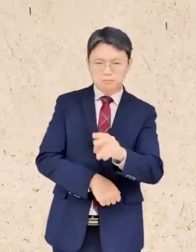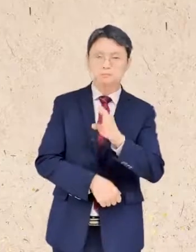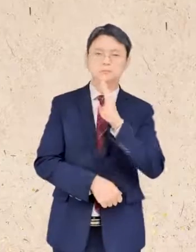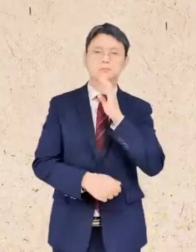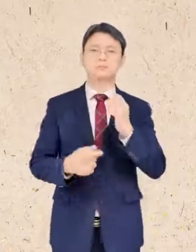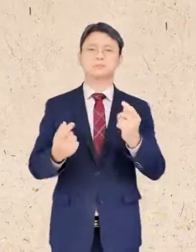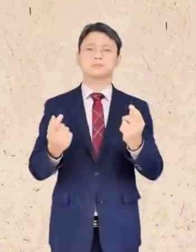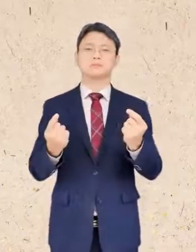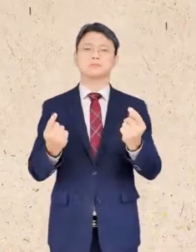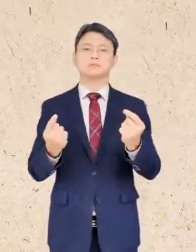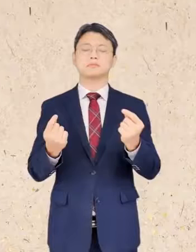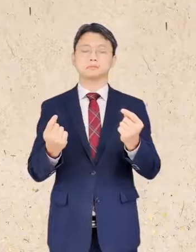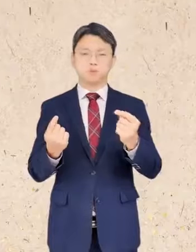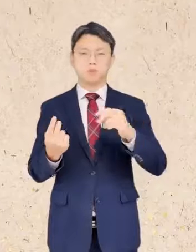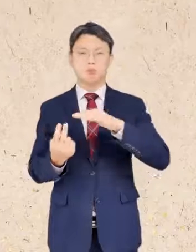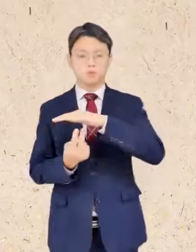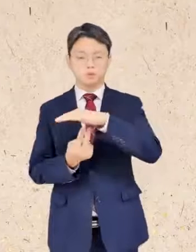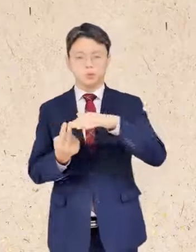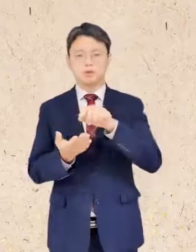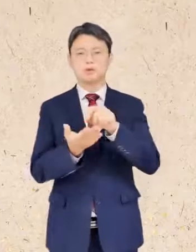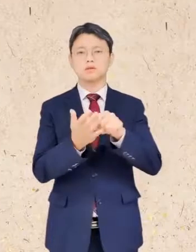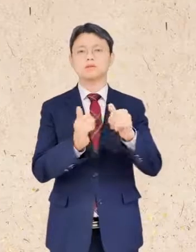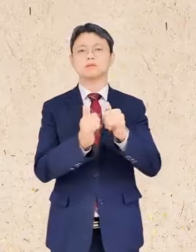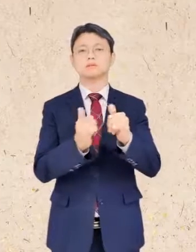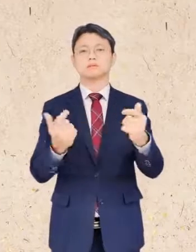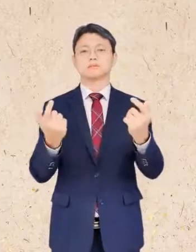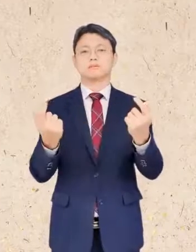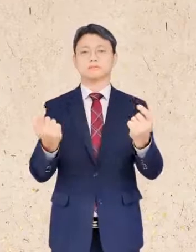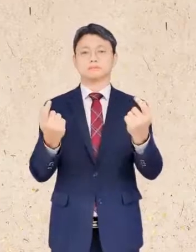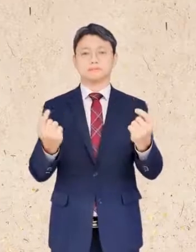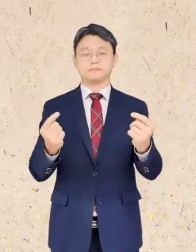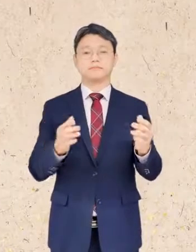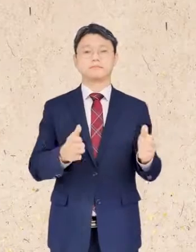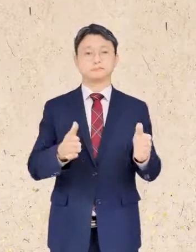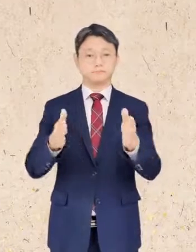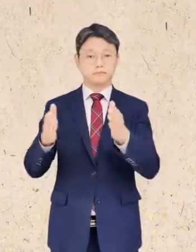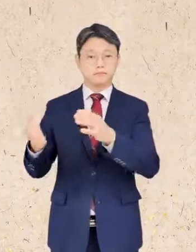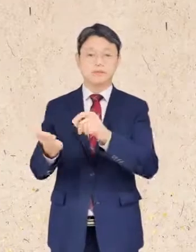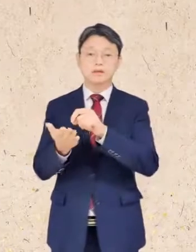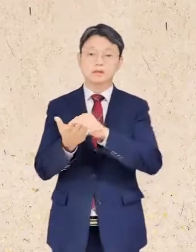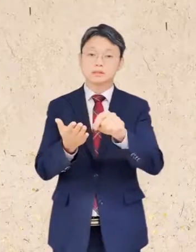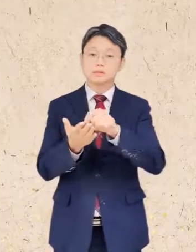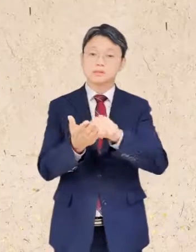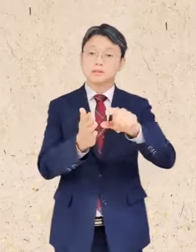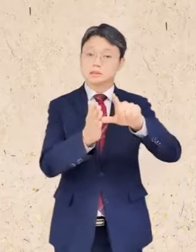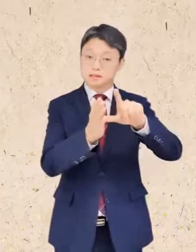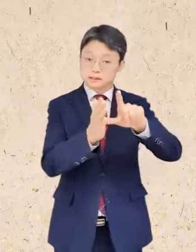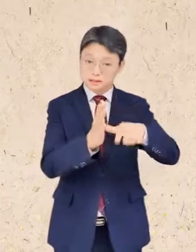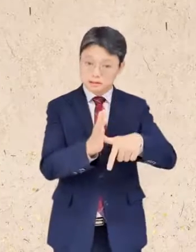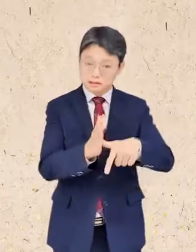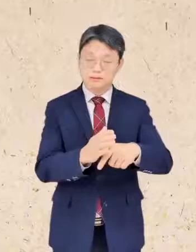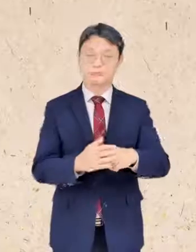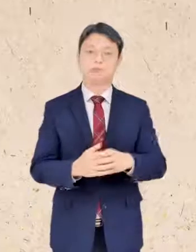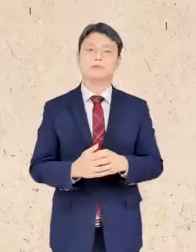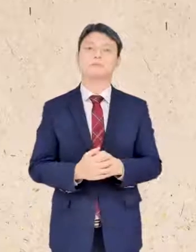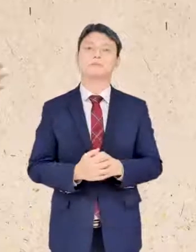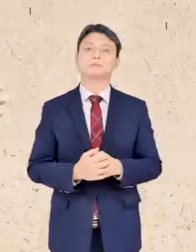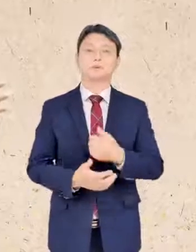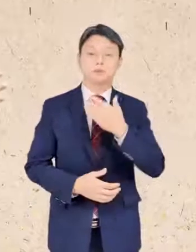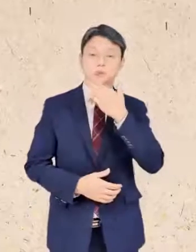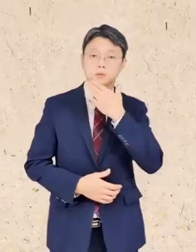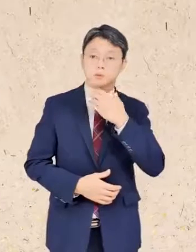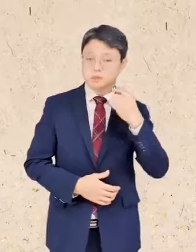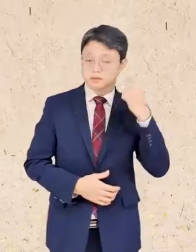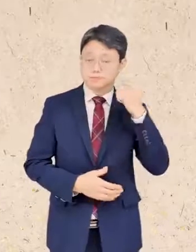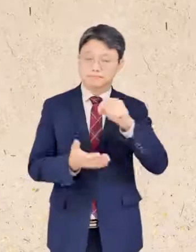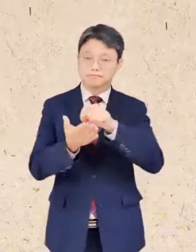증거들을 종합해 볼 때 요한이 저자임이 증명될 것입니다. 다음으로 살펴볼 것은 요한복음의 기록 시기입니다. 넓은 의미의